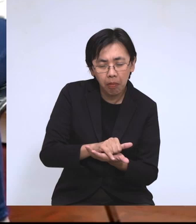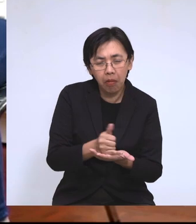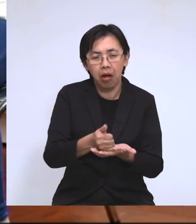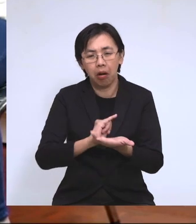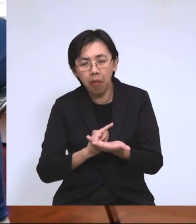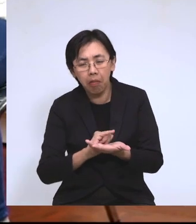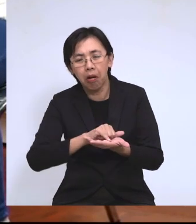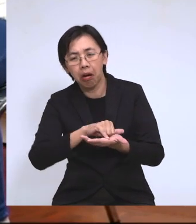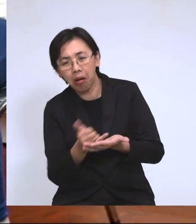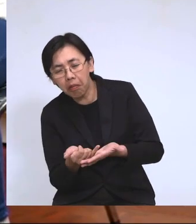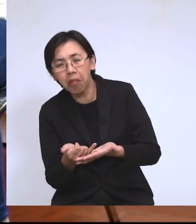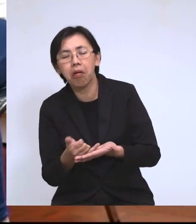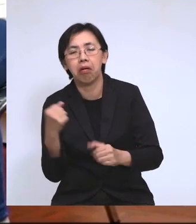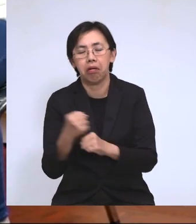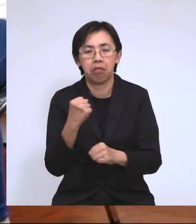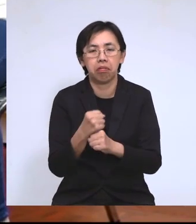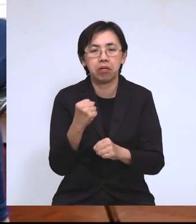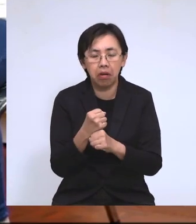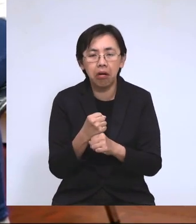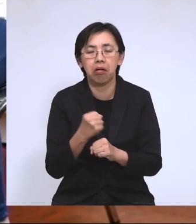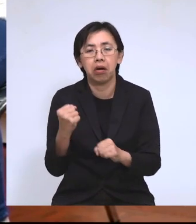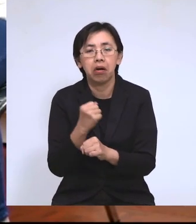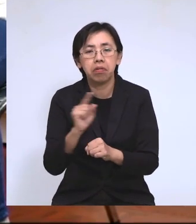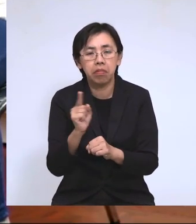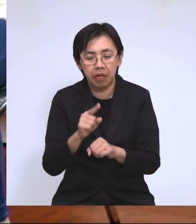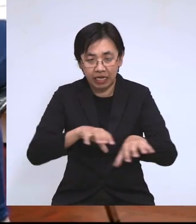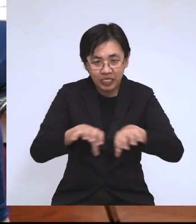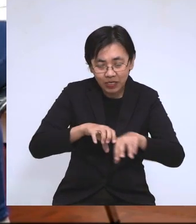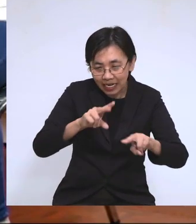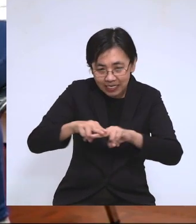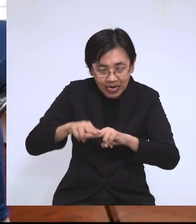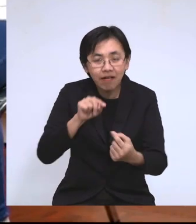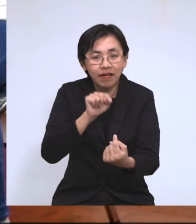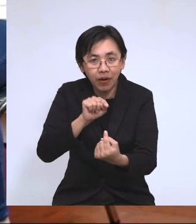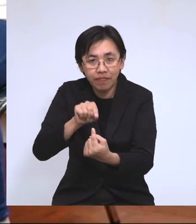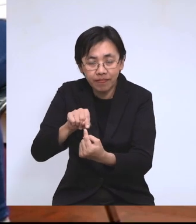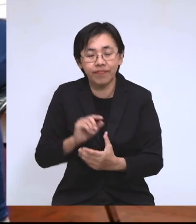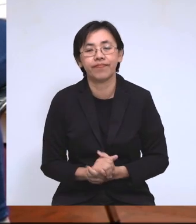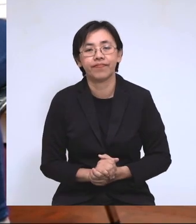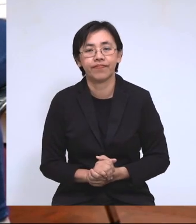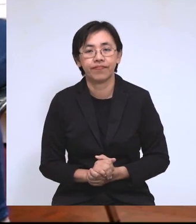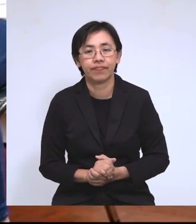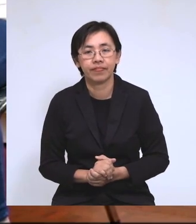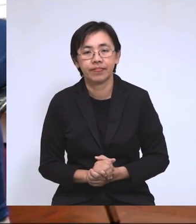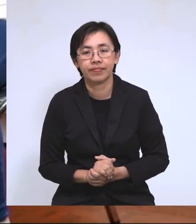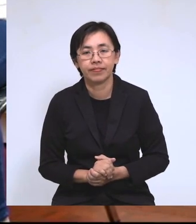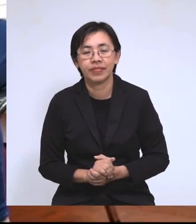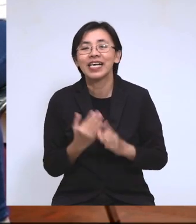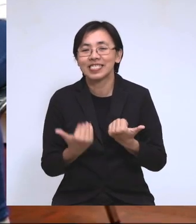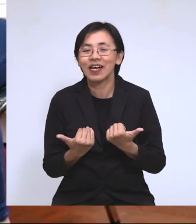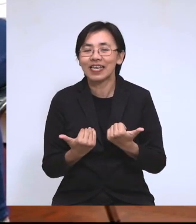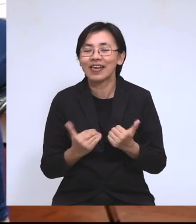างด้านหลังบ้างค่ะก็คือเวลาฝึกก็จะต้องเหมือนว่าจับท่านั่งให้เหมาะสมกับน้องอย่างเงี้ยค่